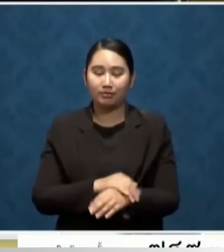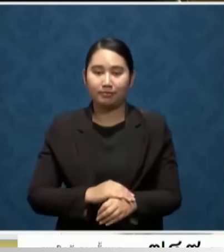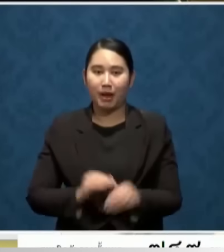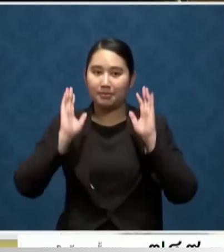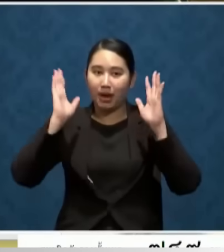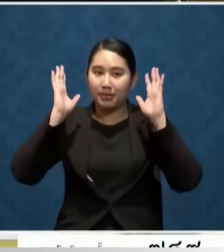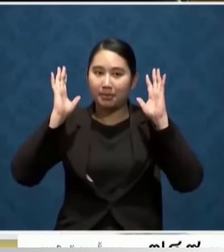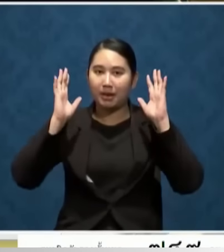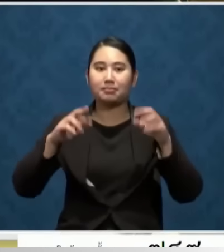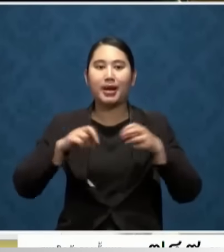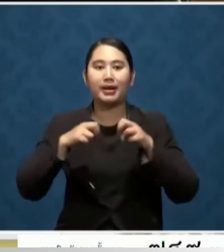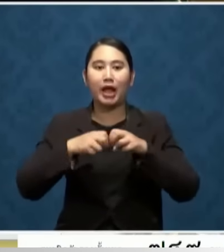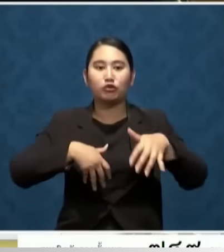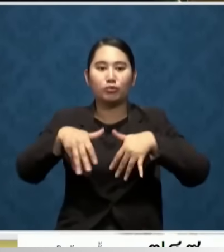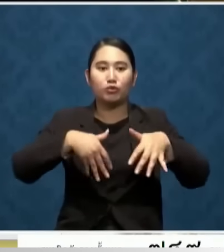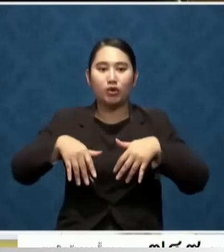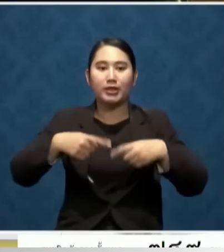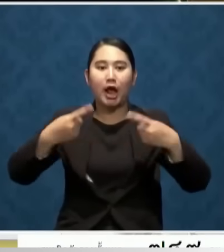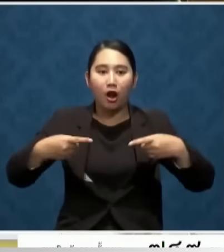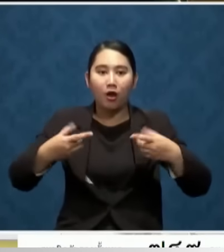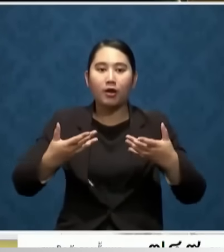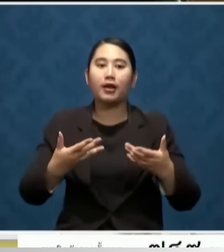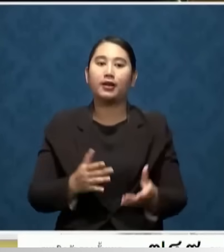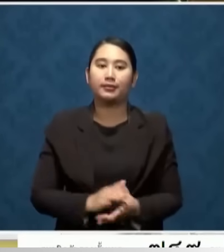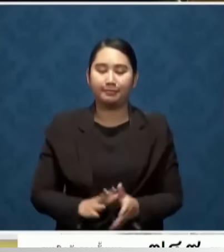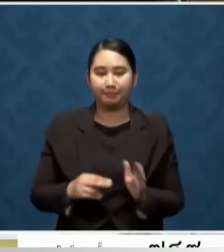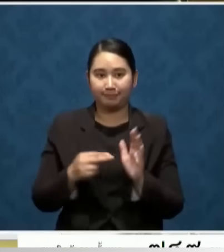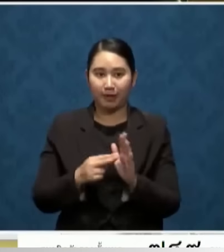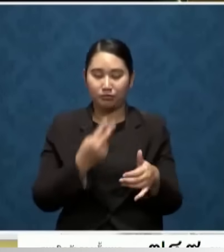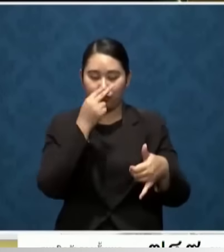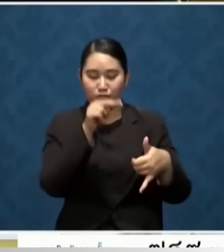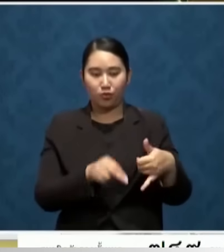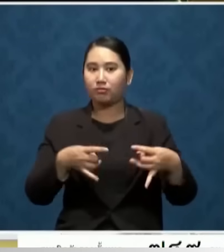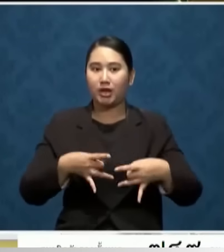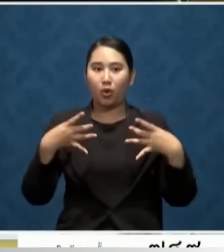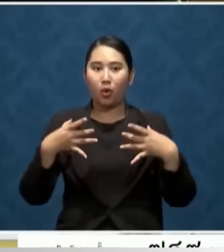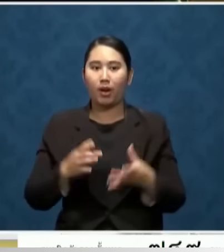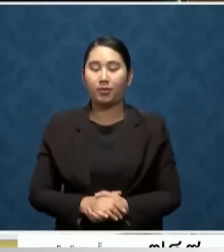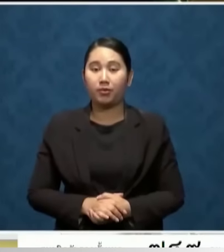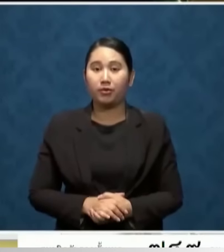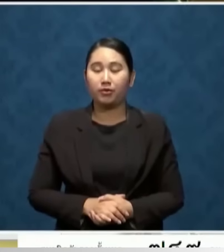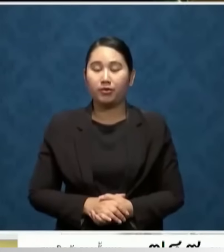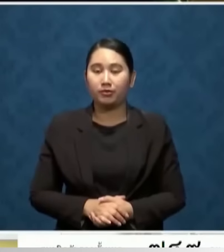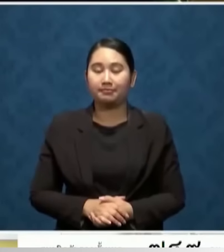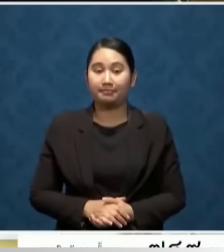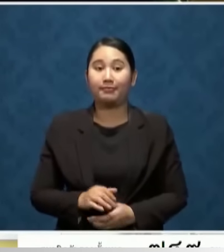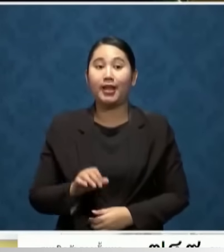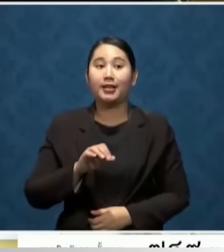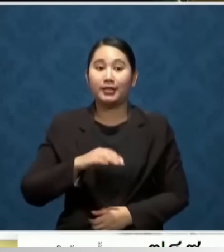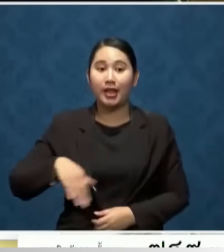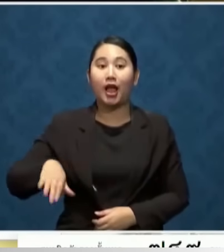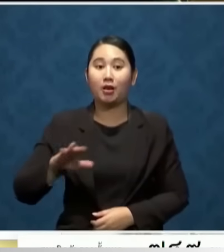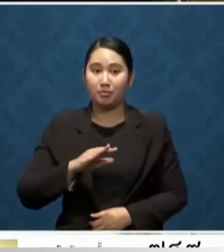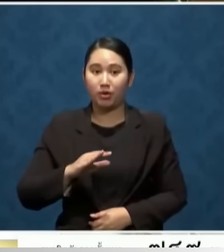แย้งแตกแยกในหมู่ประชาชนก็ดีก็เป็นความไม่เหมาะสมในด้านอื่นๆซึ่งสมาชิกรัฐสภา